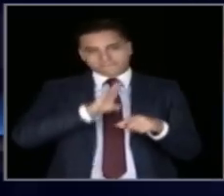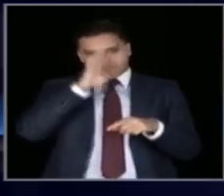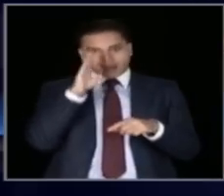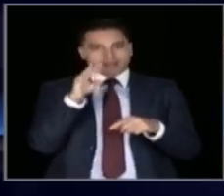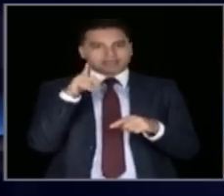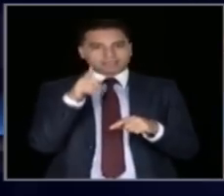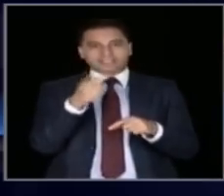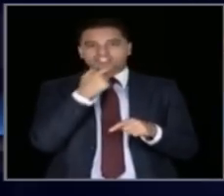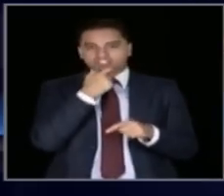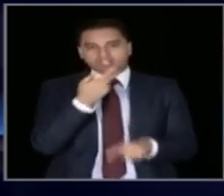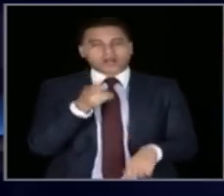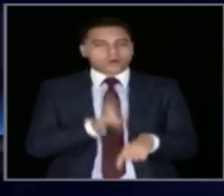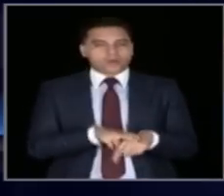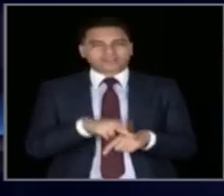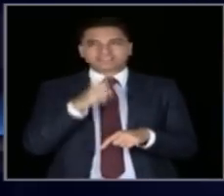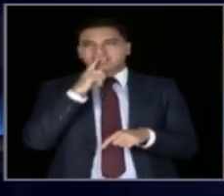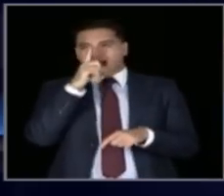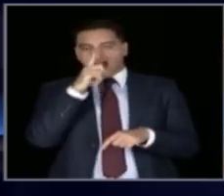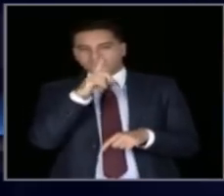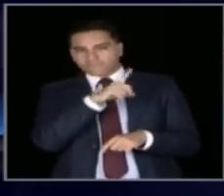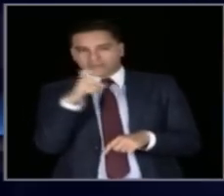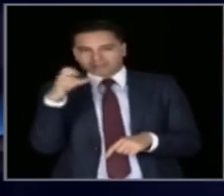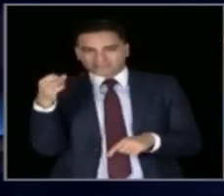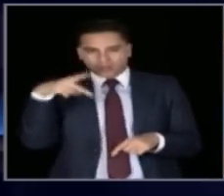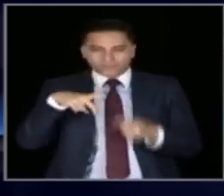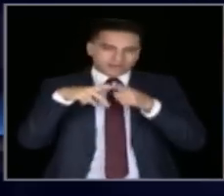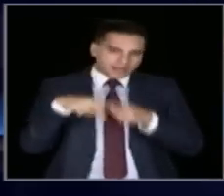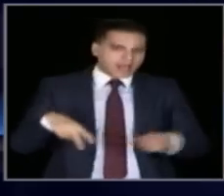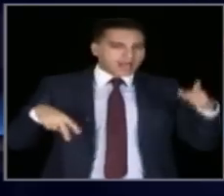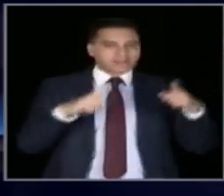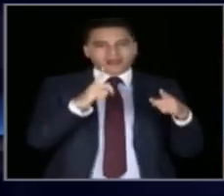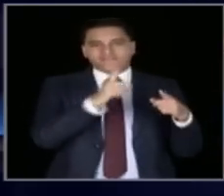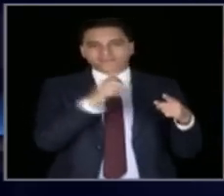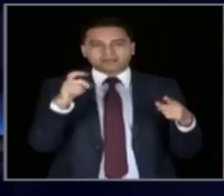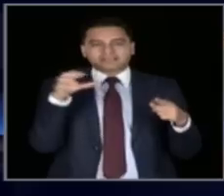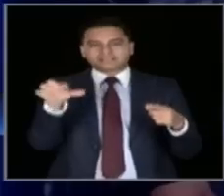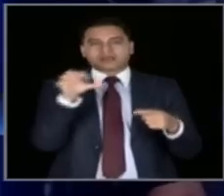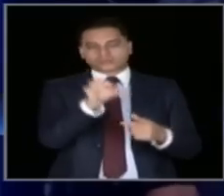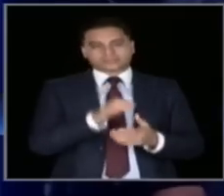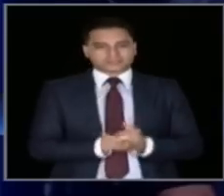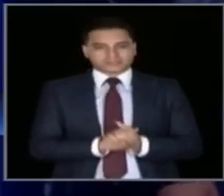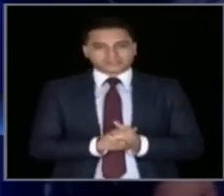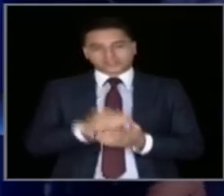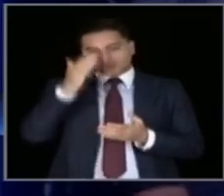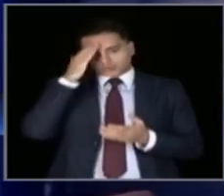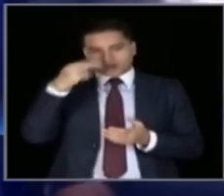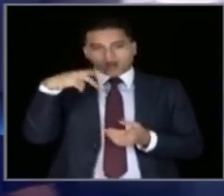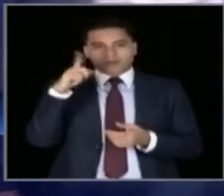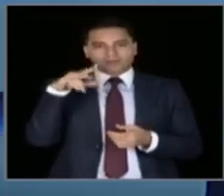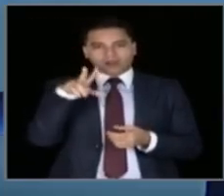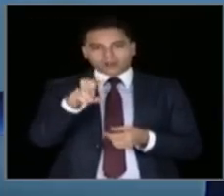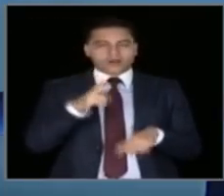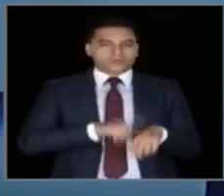لإنجلترا من 1189 ل 1199. نشكر عبد الله